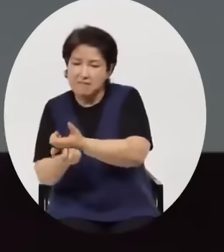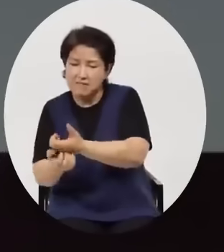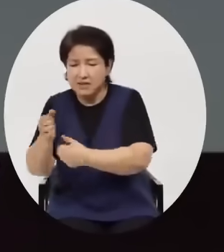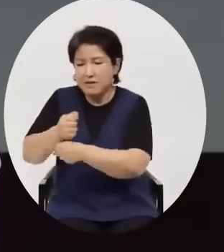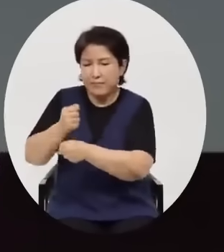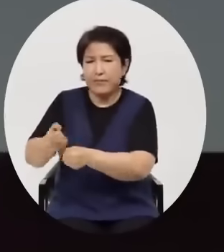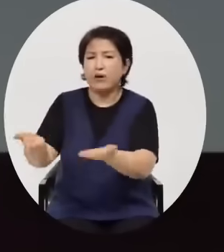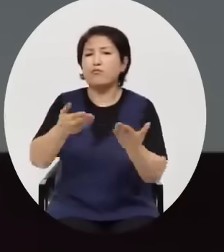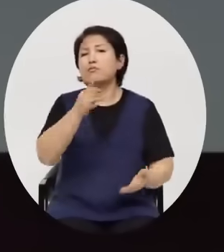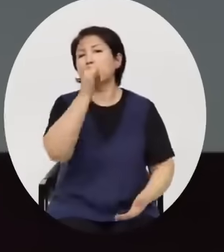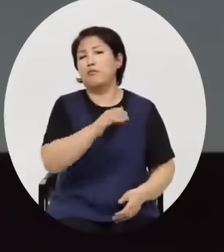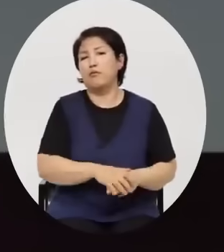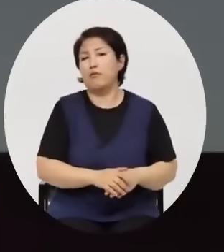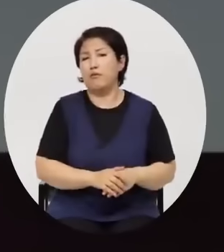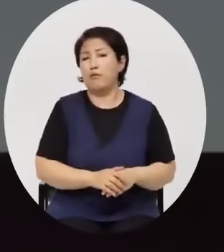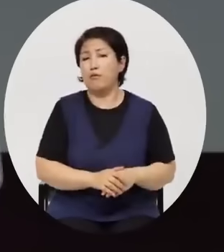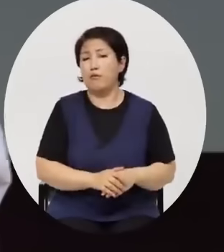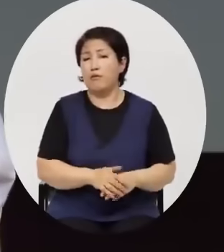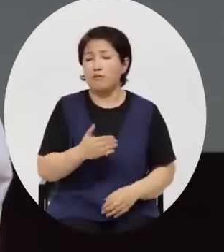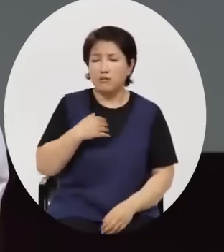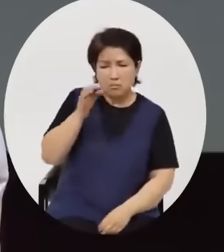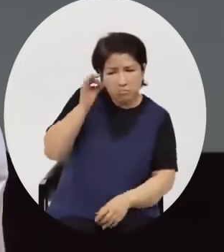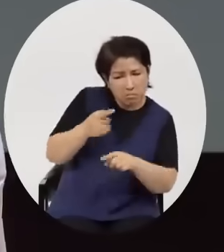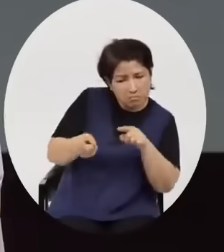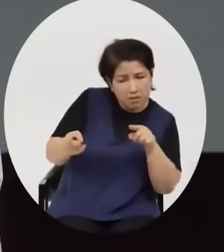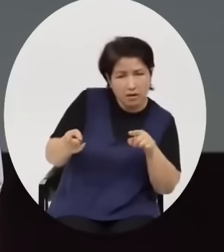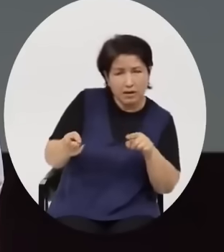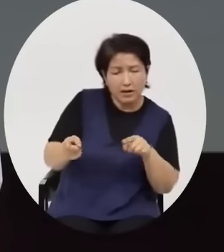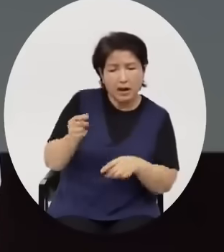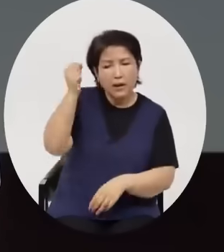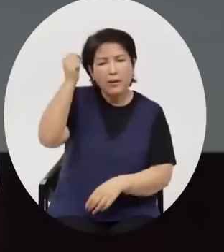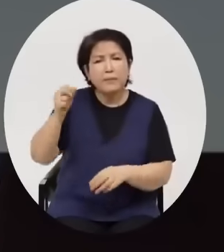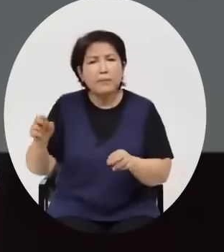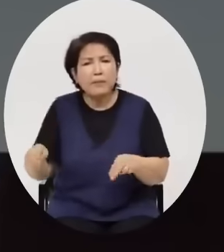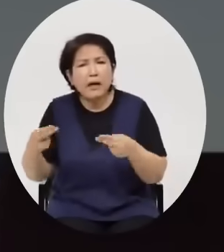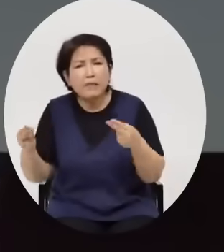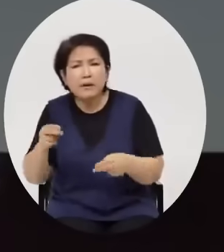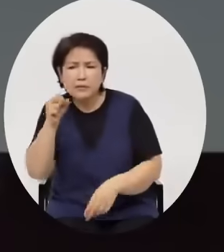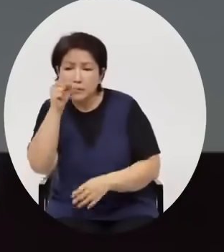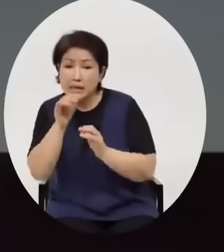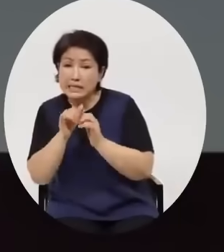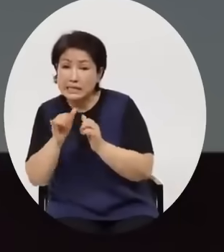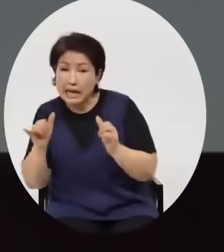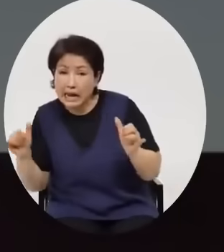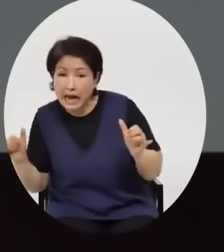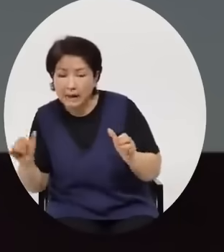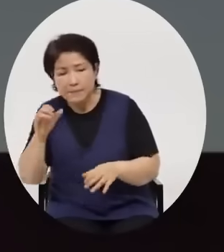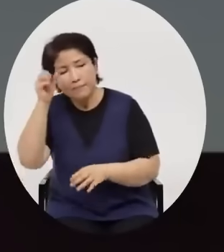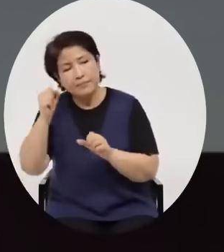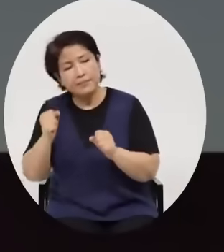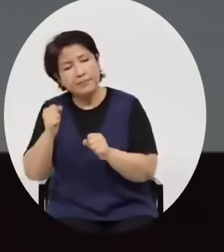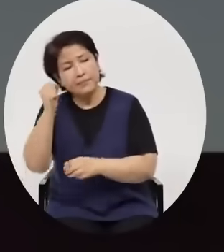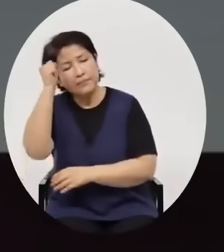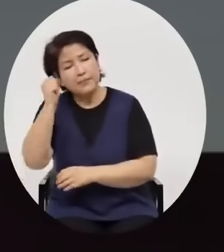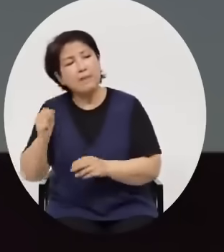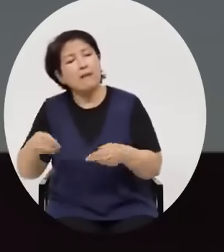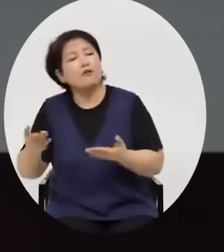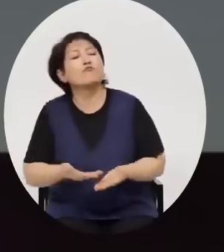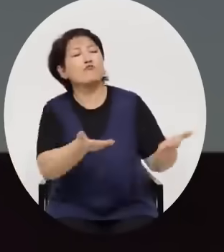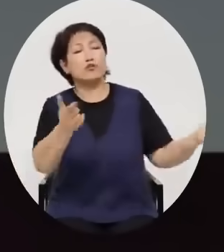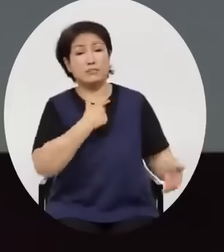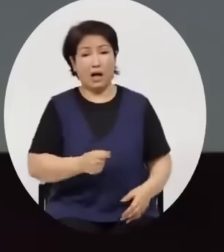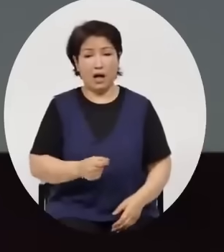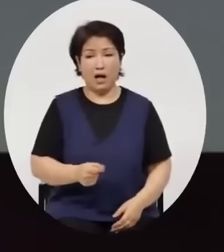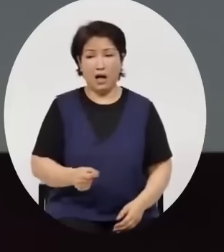수박을 가져. 그래, 내가 가만히 분석을 해보니까, 냉면 좋아하는 사람은 냉면 먹어야 된다고 냉면 준비하고, 지가 좋아하는